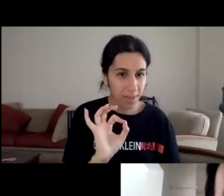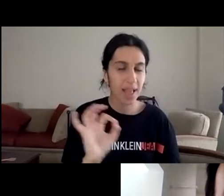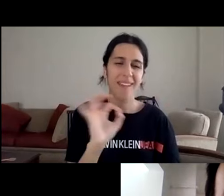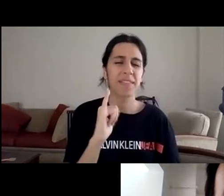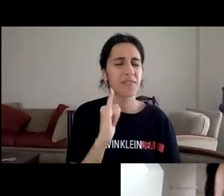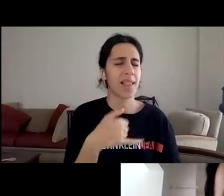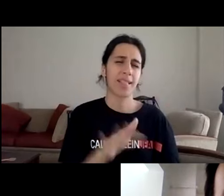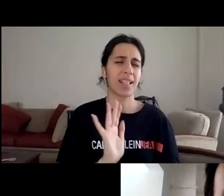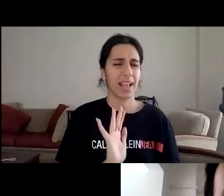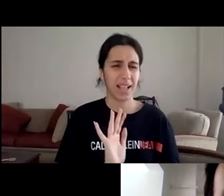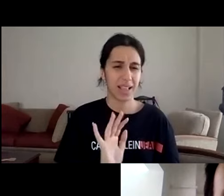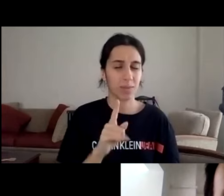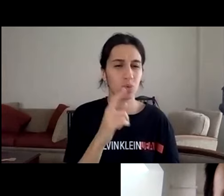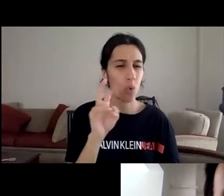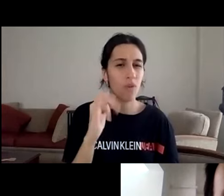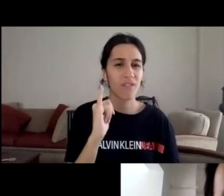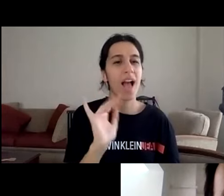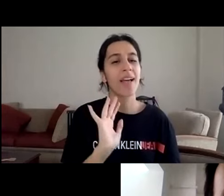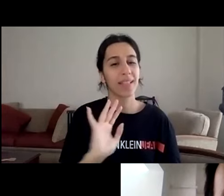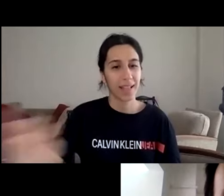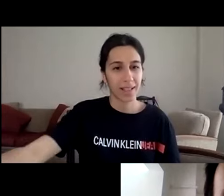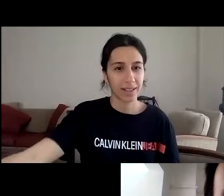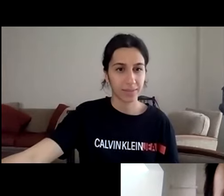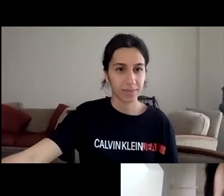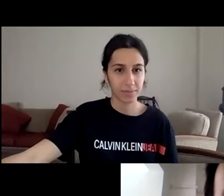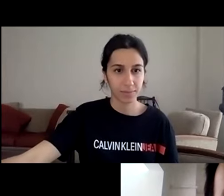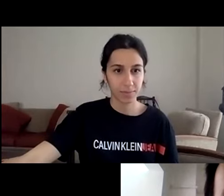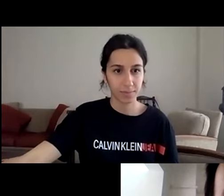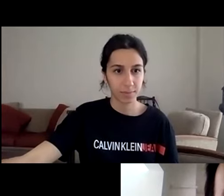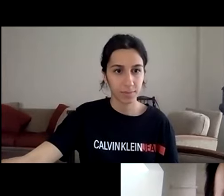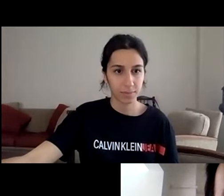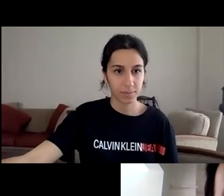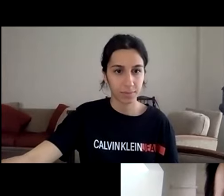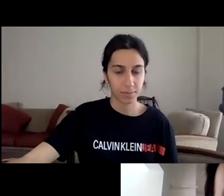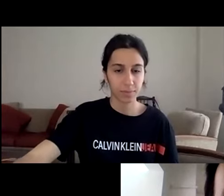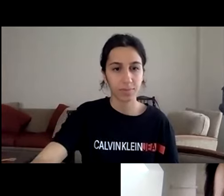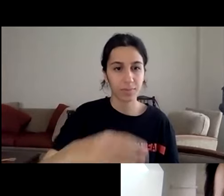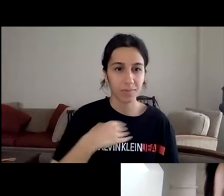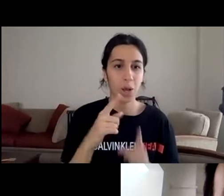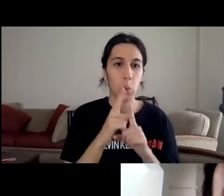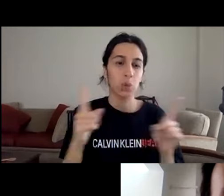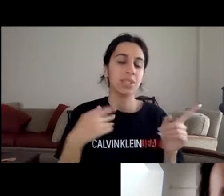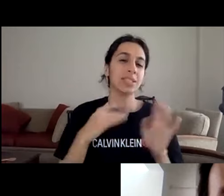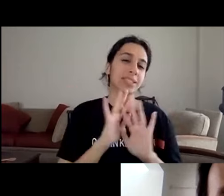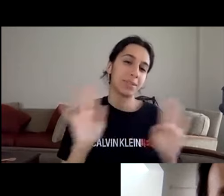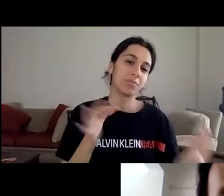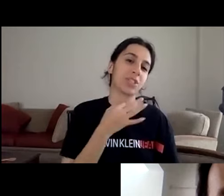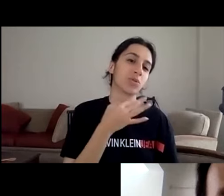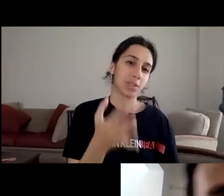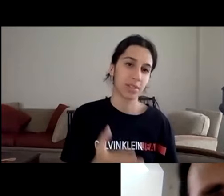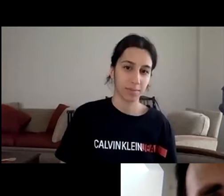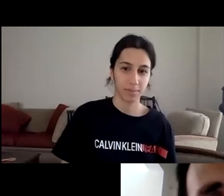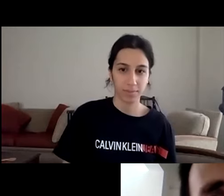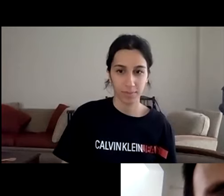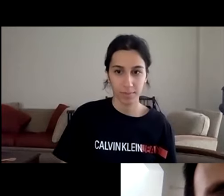ister bu istemez. konuda. Bu konuda fena Keşke değiliz. ona gerek kalmasa tabii sana Evet katılıyorum. yani. Ben çok uzattım lafı toparlayayım bu şekilde. Teşekkürler